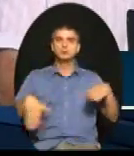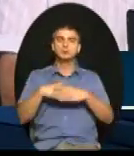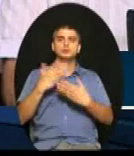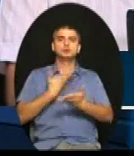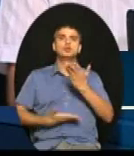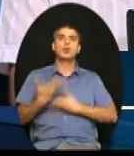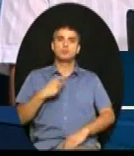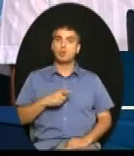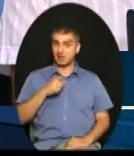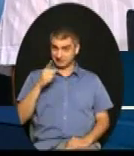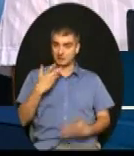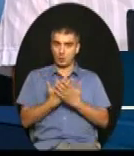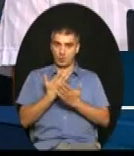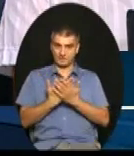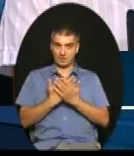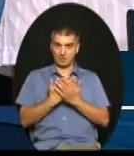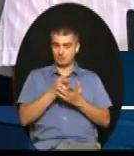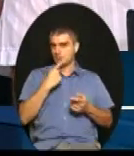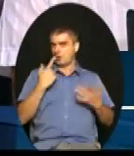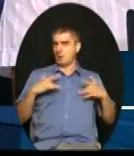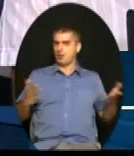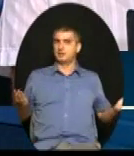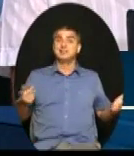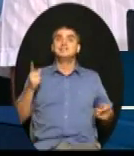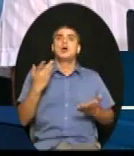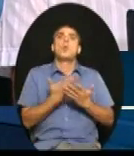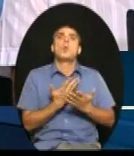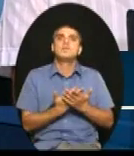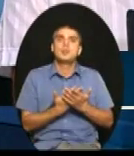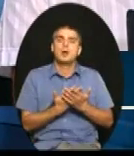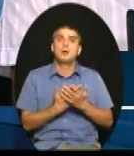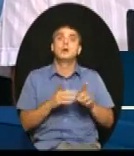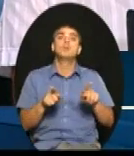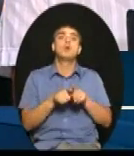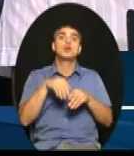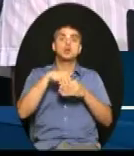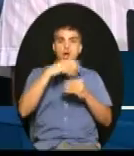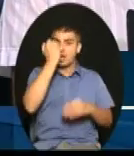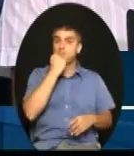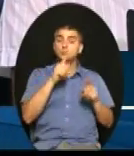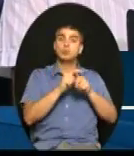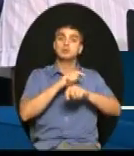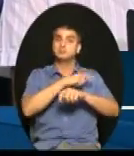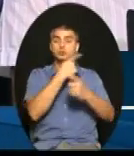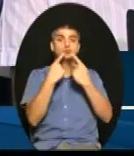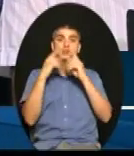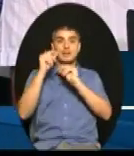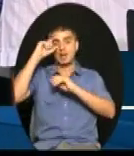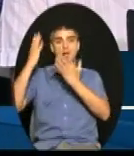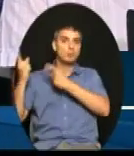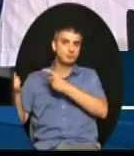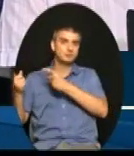פעולה. זה עובדה. אתה יכול להתכחש אליה. זאת העובדה. באותו חמאס, באותו זמן שהוא ישב עם אבו